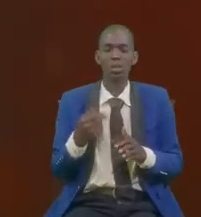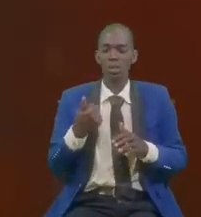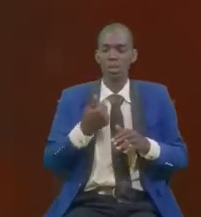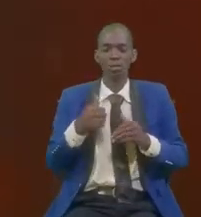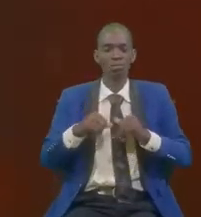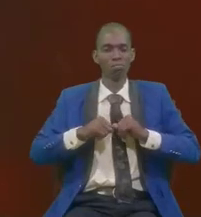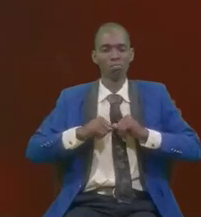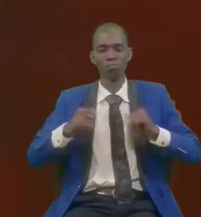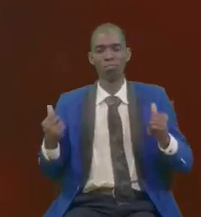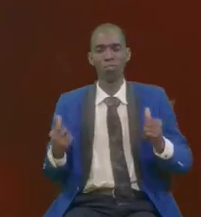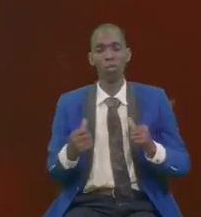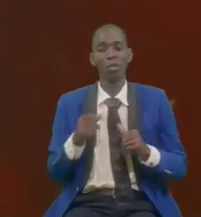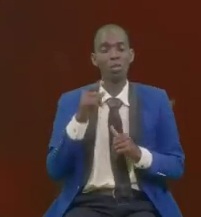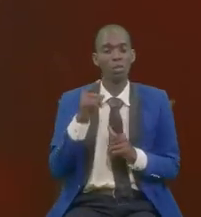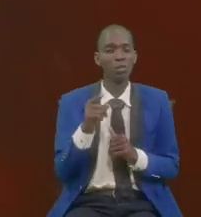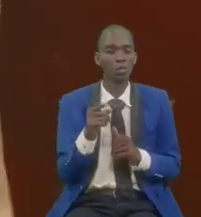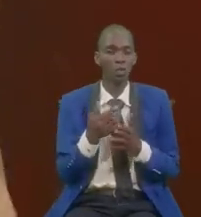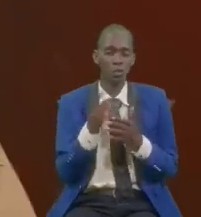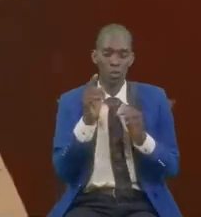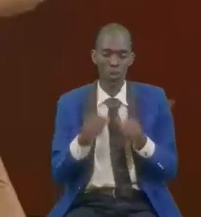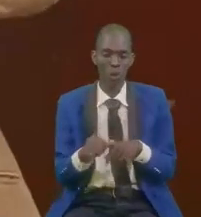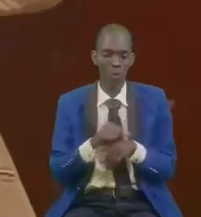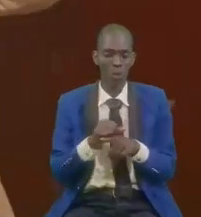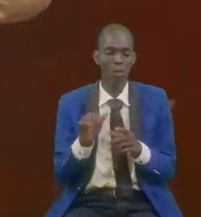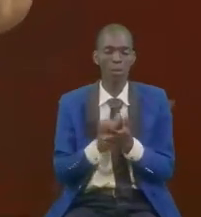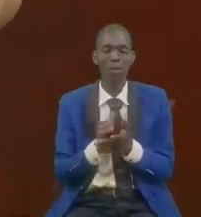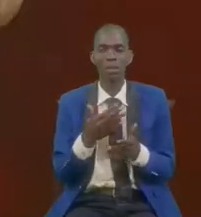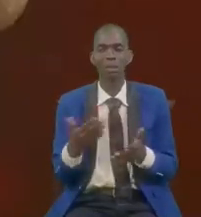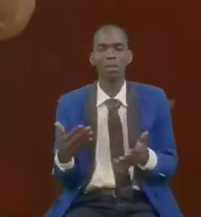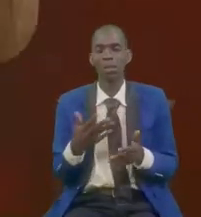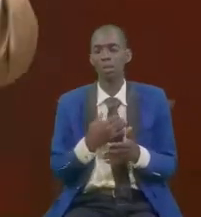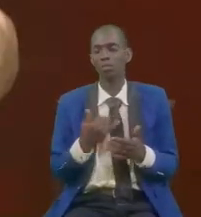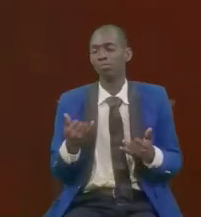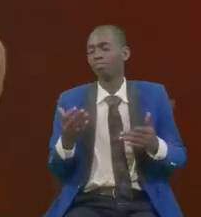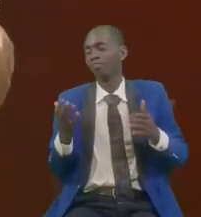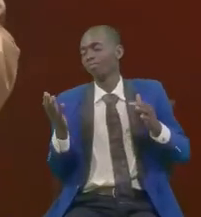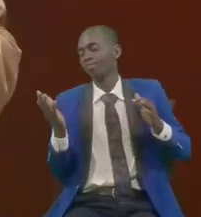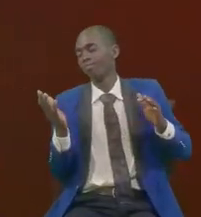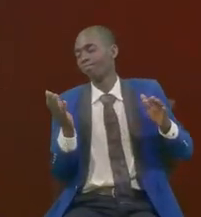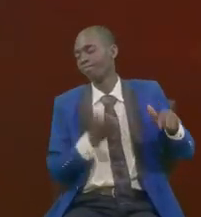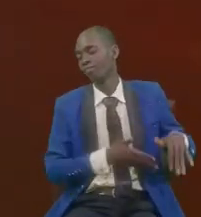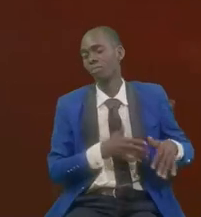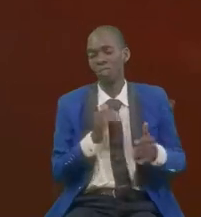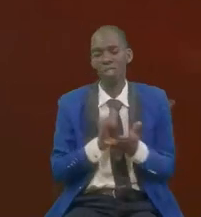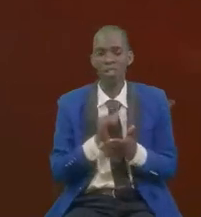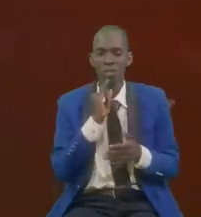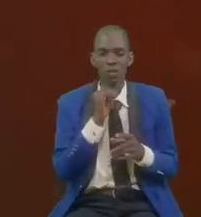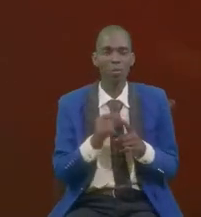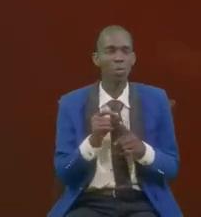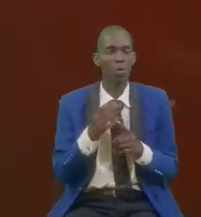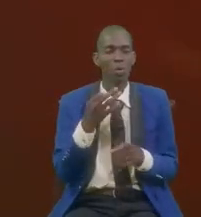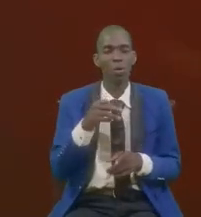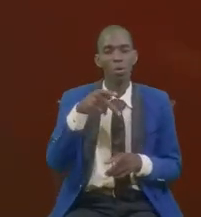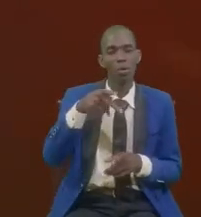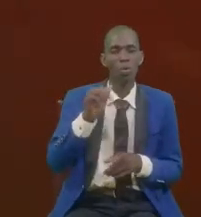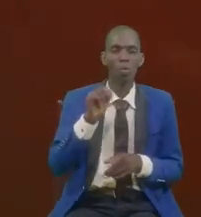Dieu. Avant de pouvoir pratiquer cela, vous allez seulement céder. Abandonner la parole de Paul. Tout